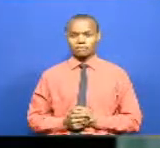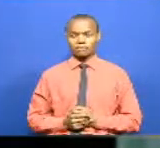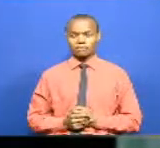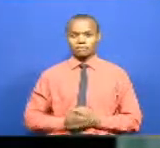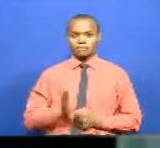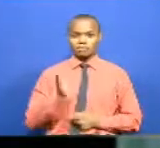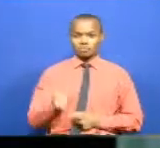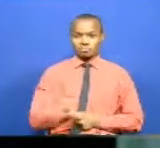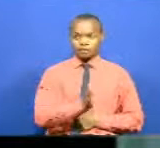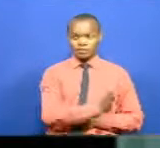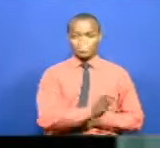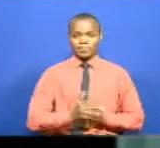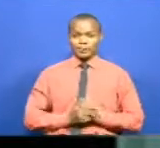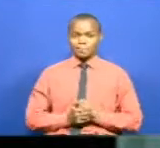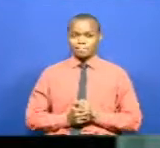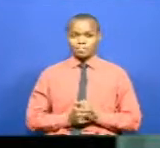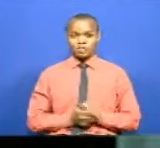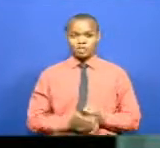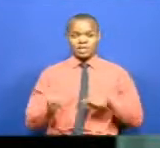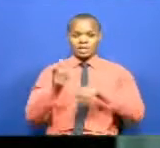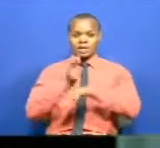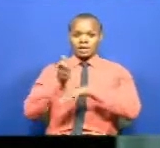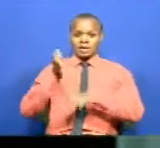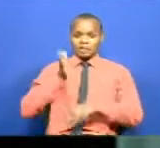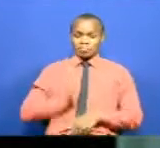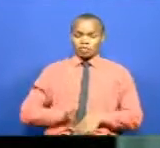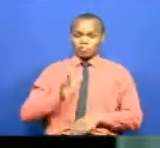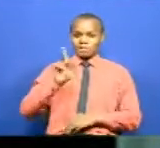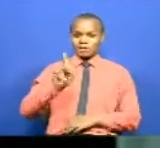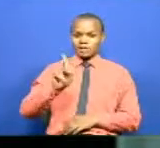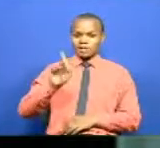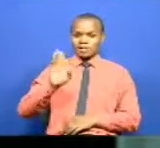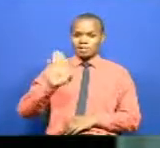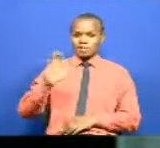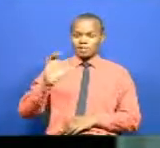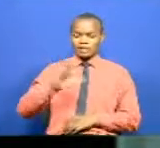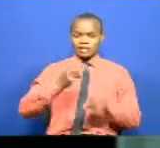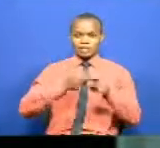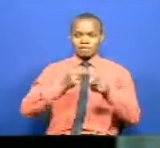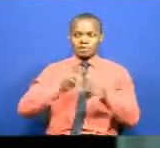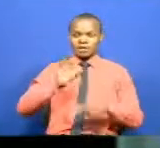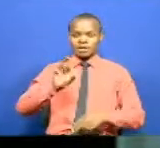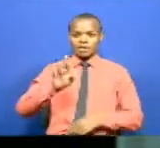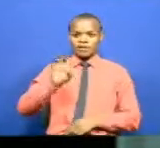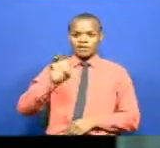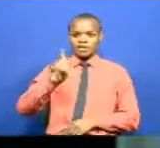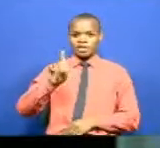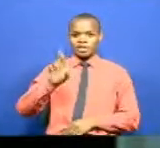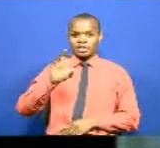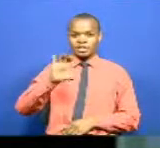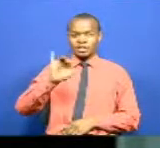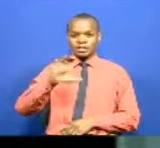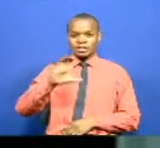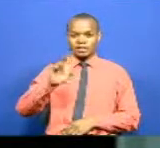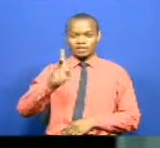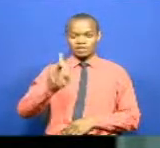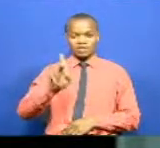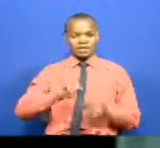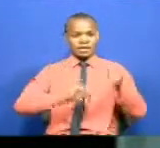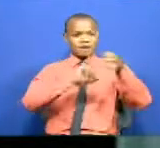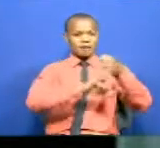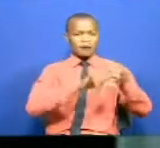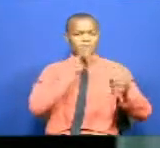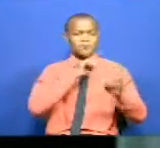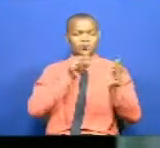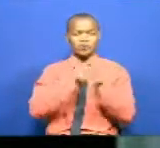Kwingineko, mtazamaji, mwanahabari wa shirika la utangazaji nchini KBC Frederick Wangai ameufunga pingu za maisha na mpenzi wake wa muda